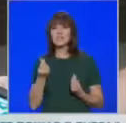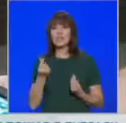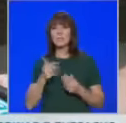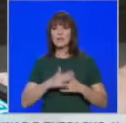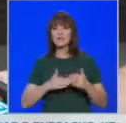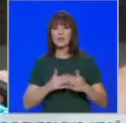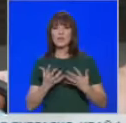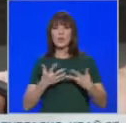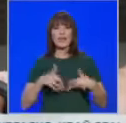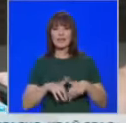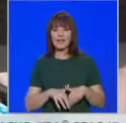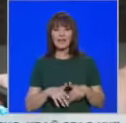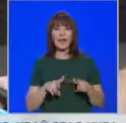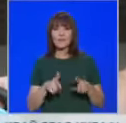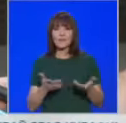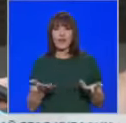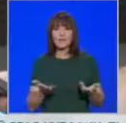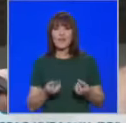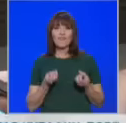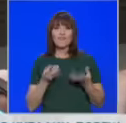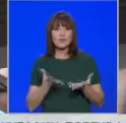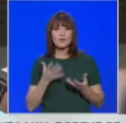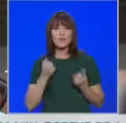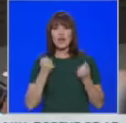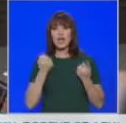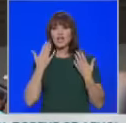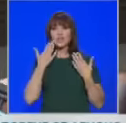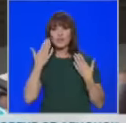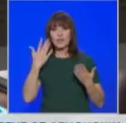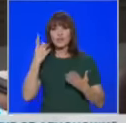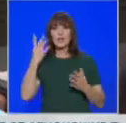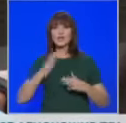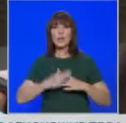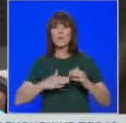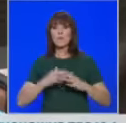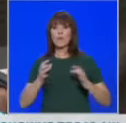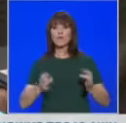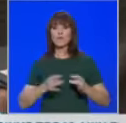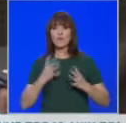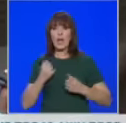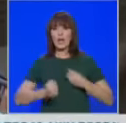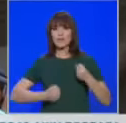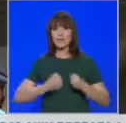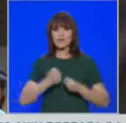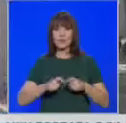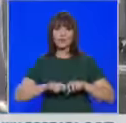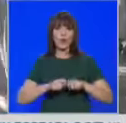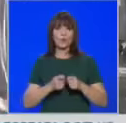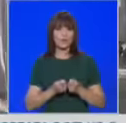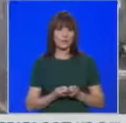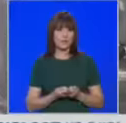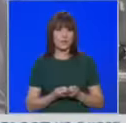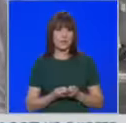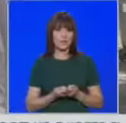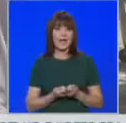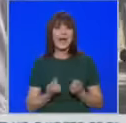тези санкции, е възможно живота на един професионален шофьор да бъде унищожен или дейността на една фирма да бъде спряна. По